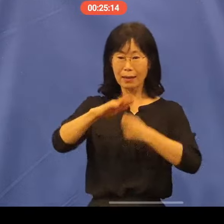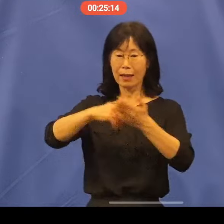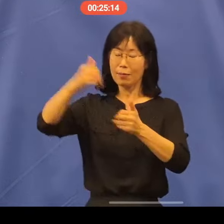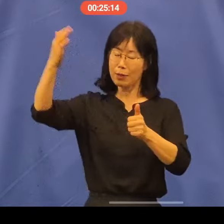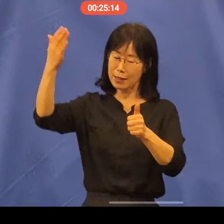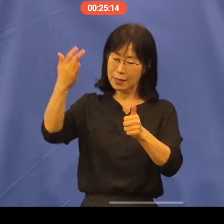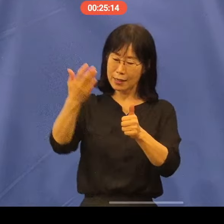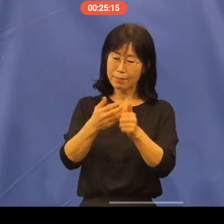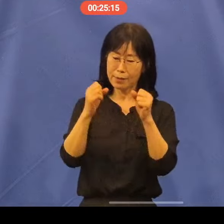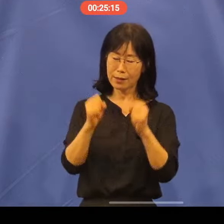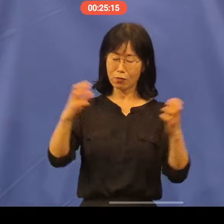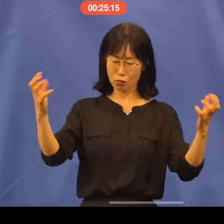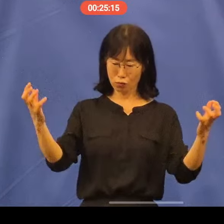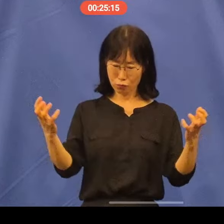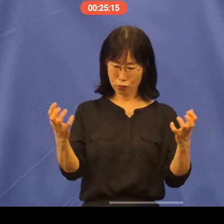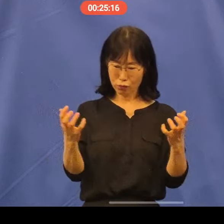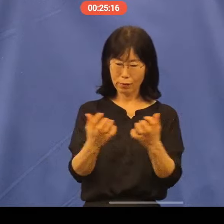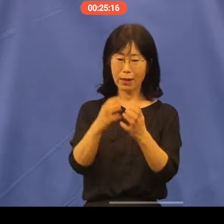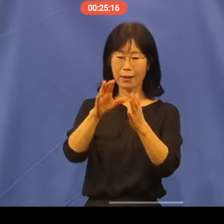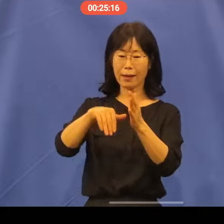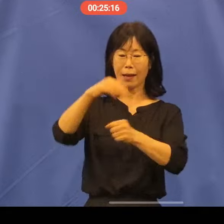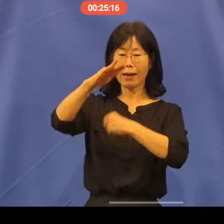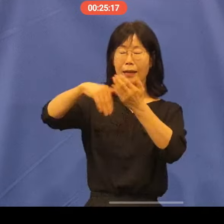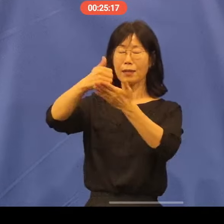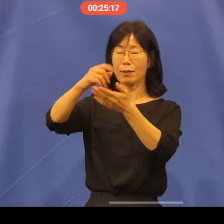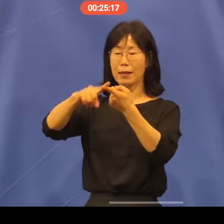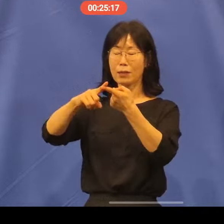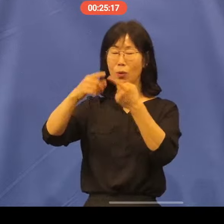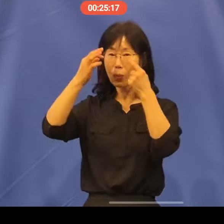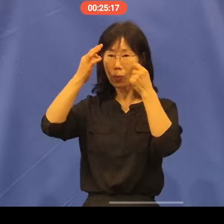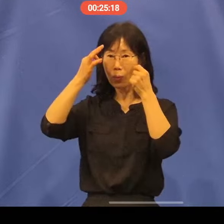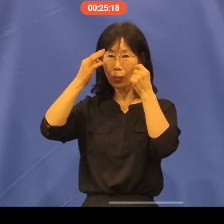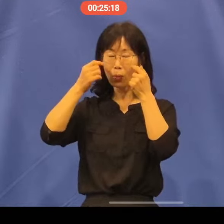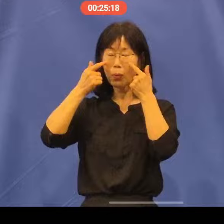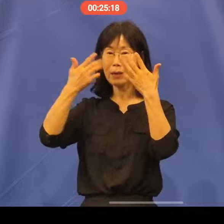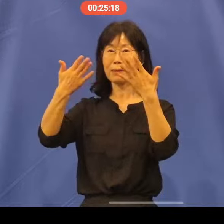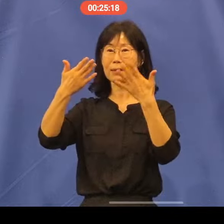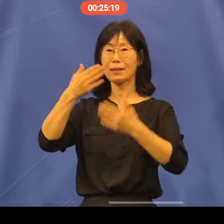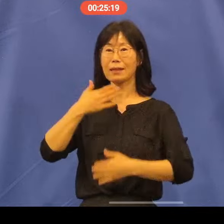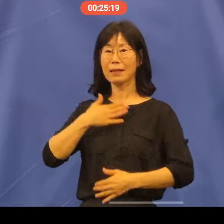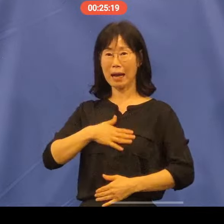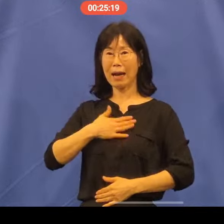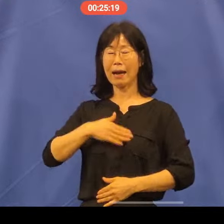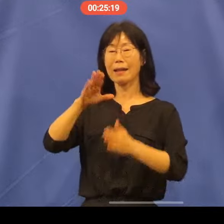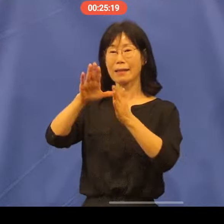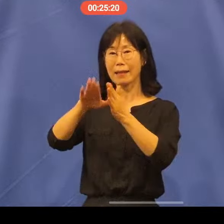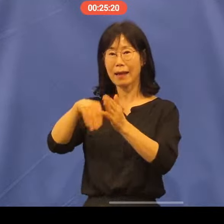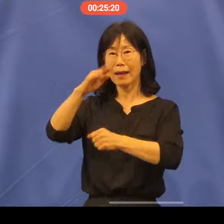그분이 누구이신가를 알면 알수록 그분에게 합당한 영광을 충분히 드리게 될 때